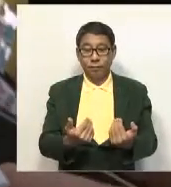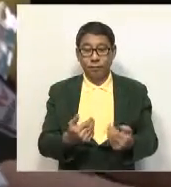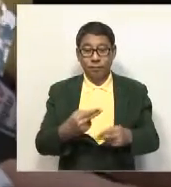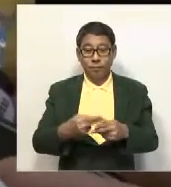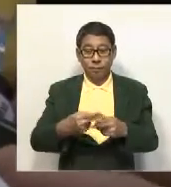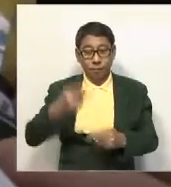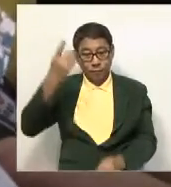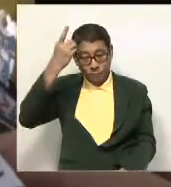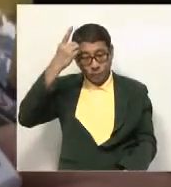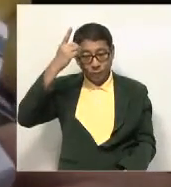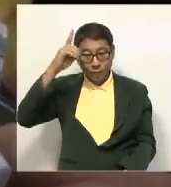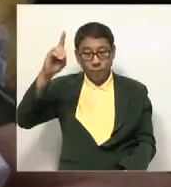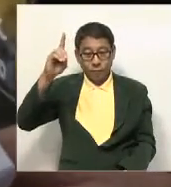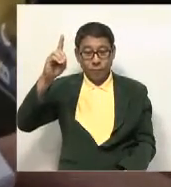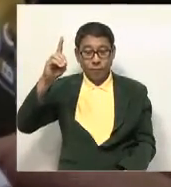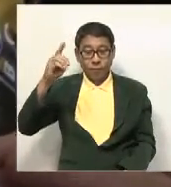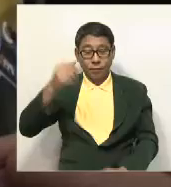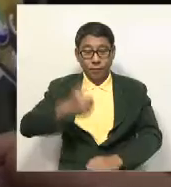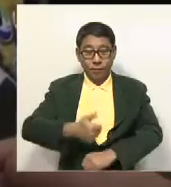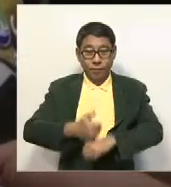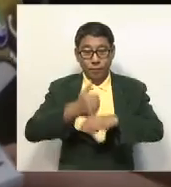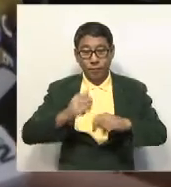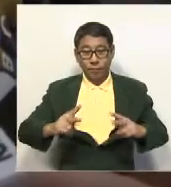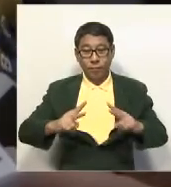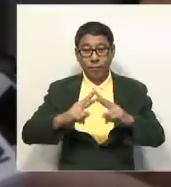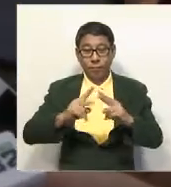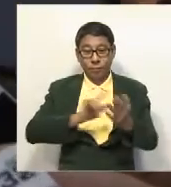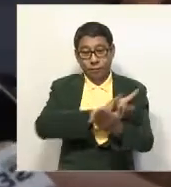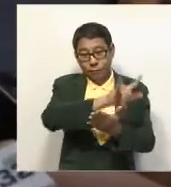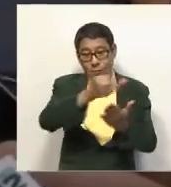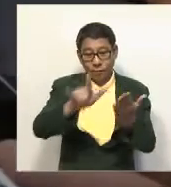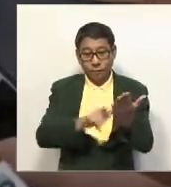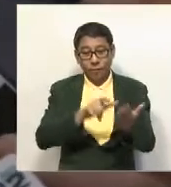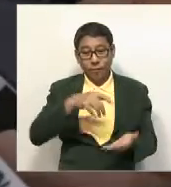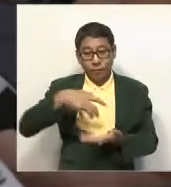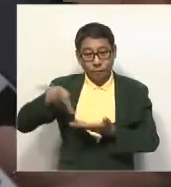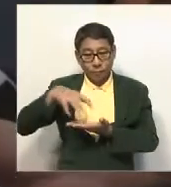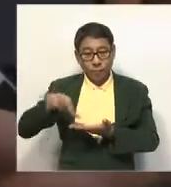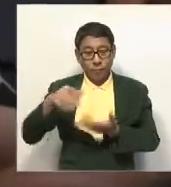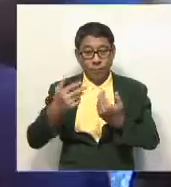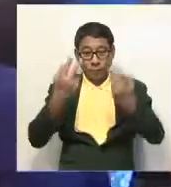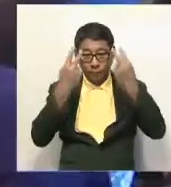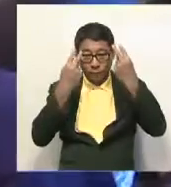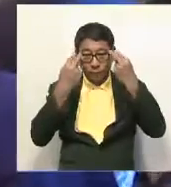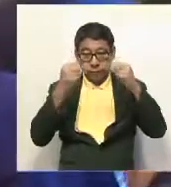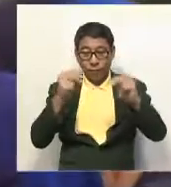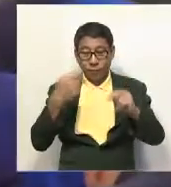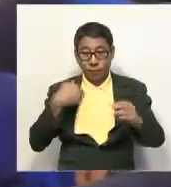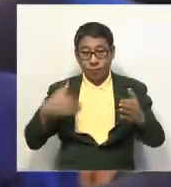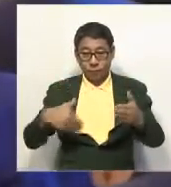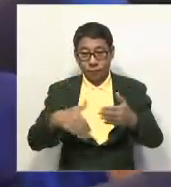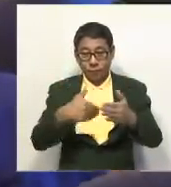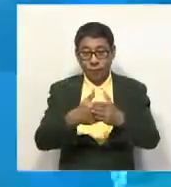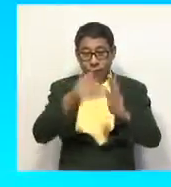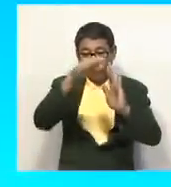คุณดอนปรมัตถ์วินัยรัฐมนตรีว่าการกระทรวงการต่างประเทศบอกว่าท่านนายกนะครับมีโปร